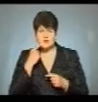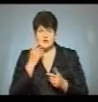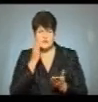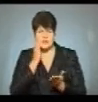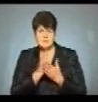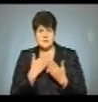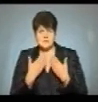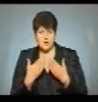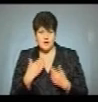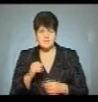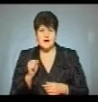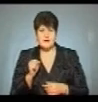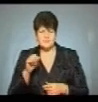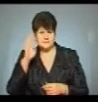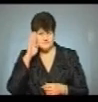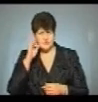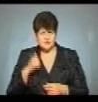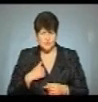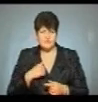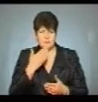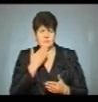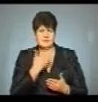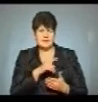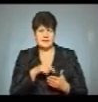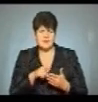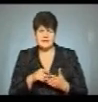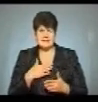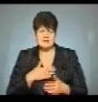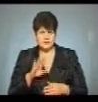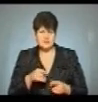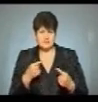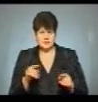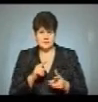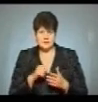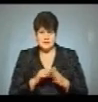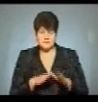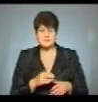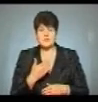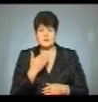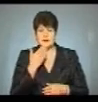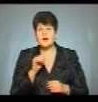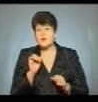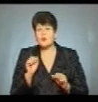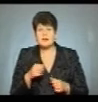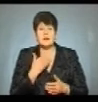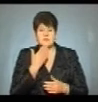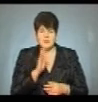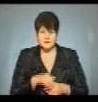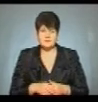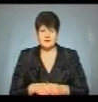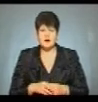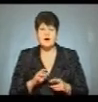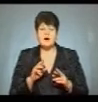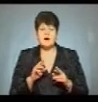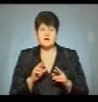там азовець. Ну, я не дуже задоволений, як там азовці його питали, але теж інше питання. Ну, як могли так питати? А як іти